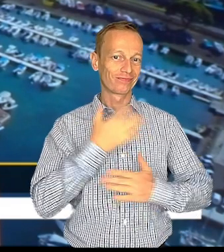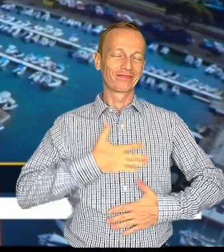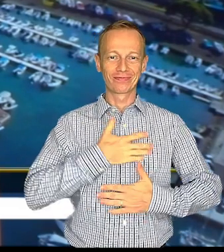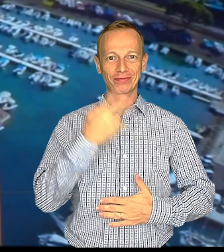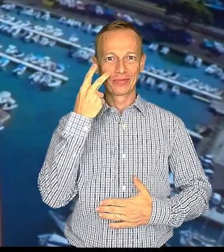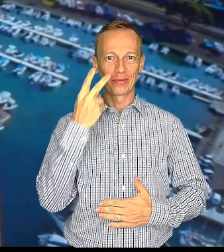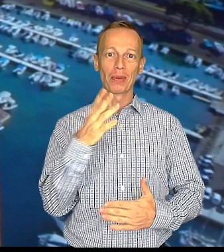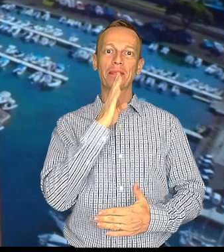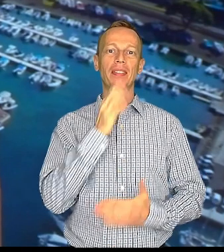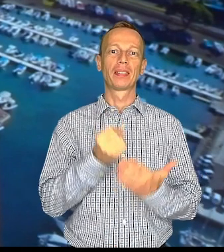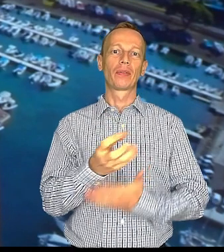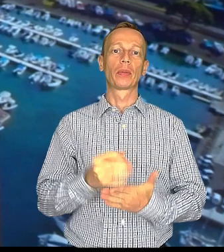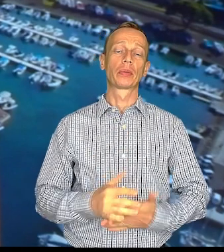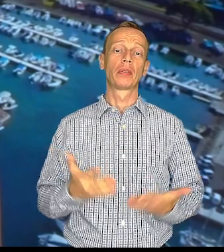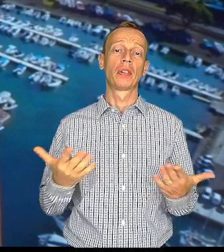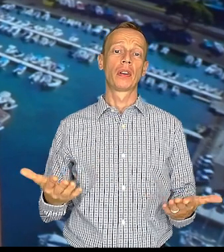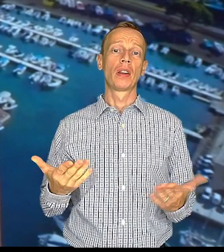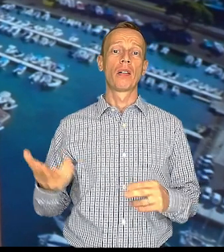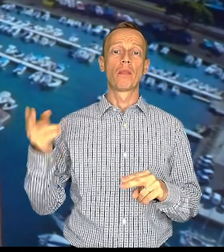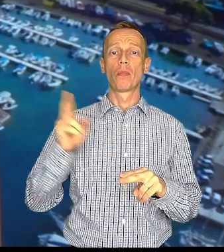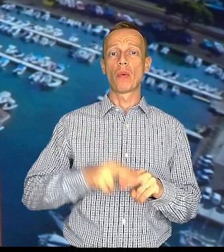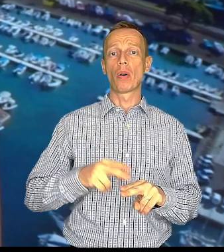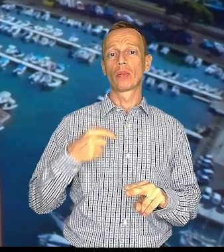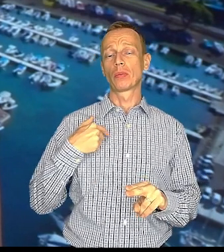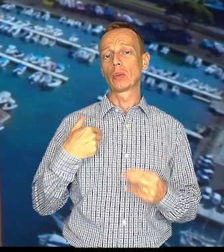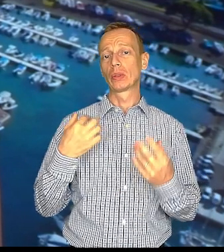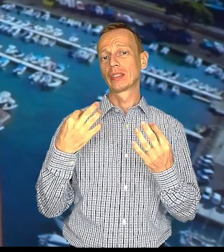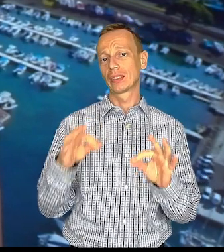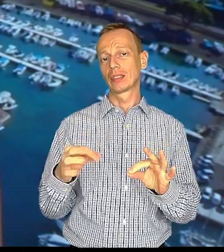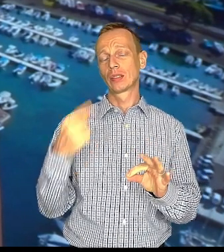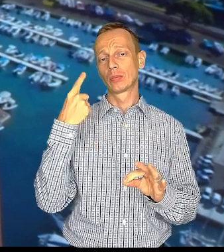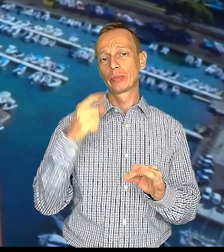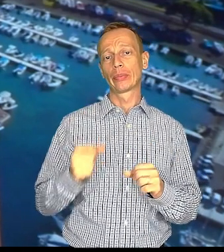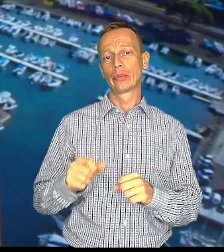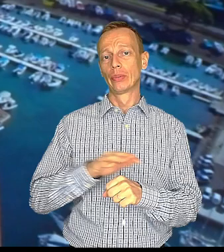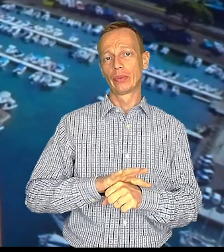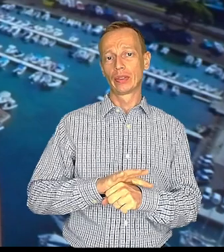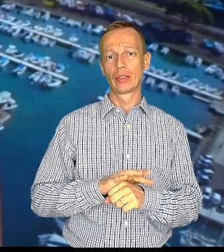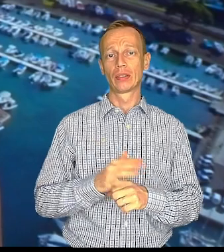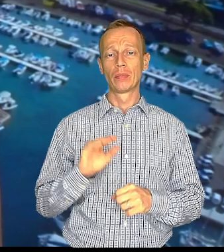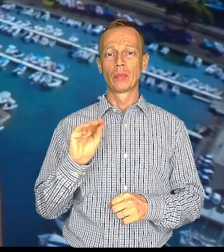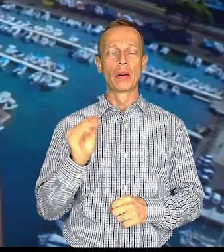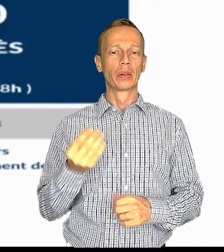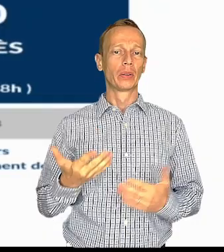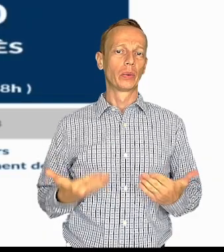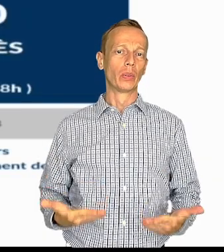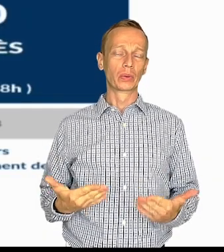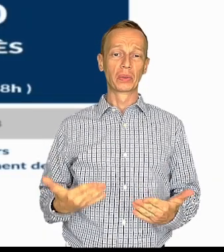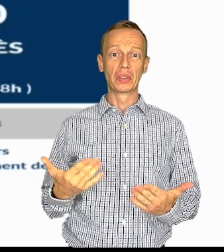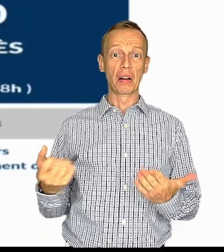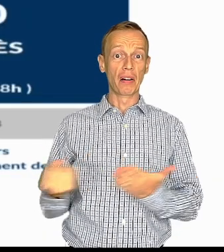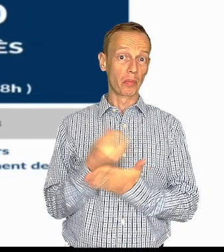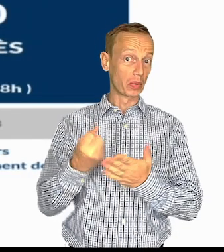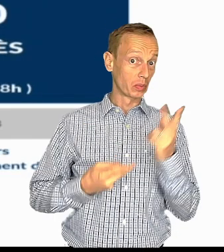ce midi. On commence ce journal par ce dixième décès lié à la Covid-19 ce mercredi. Nous ne disposons pas